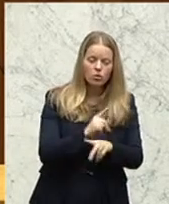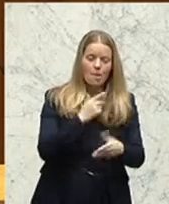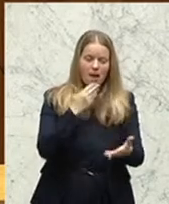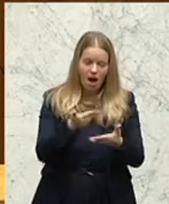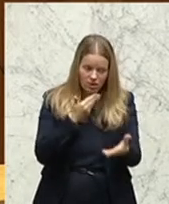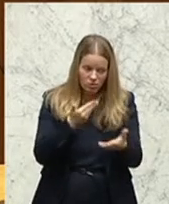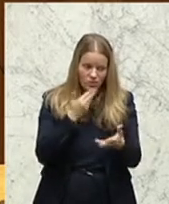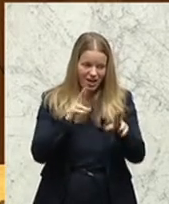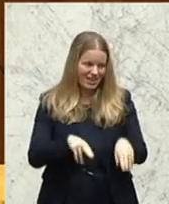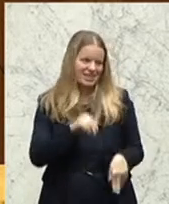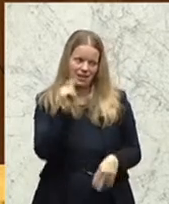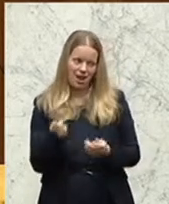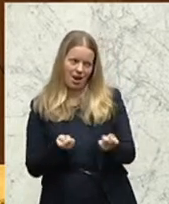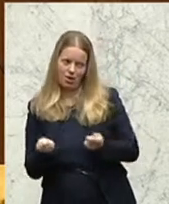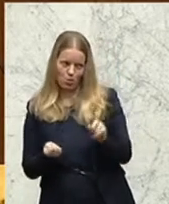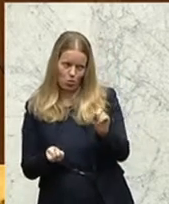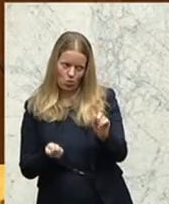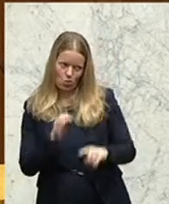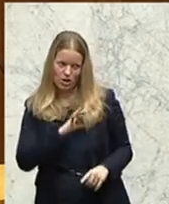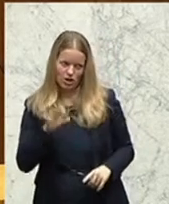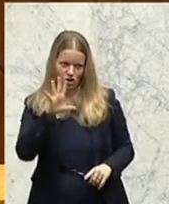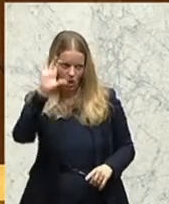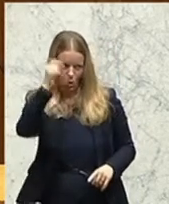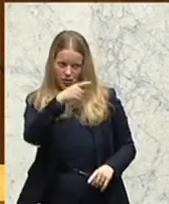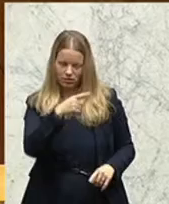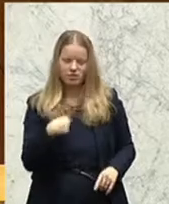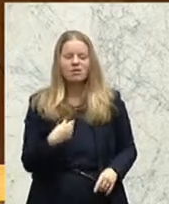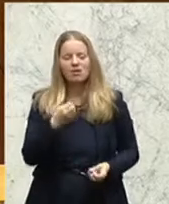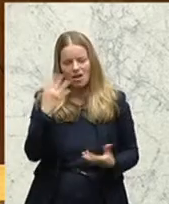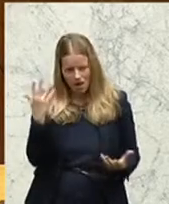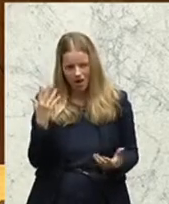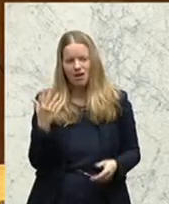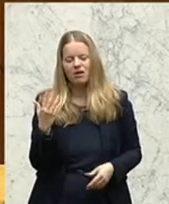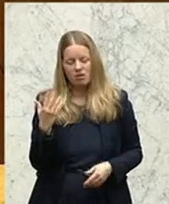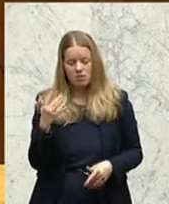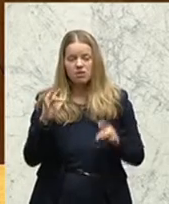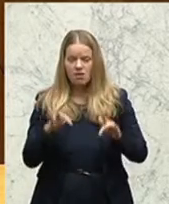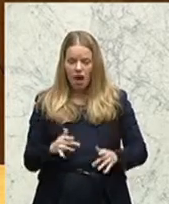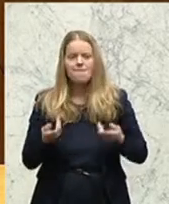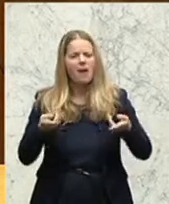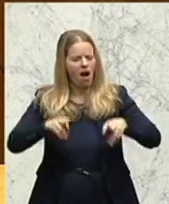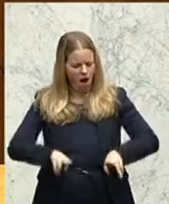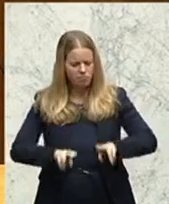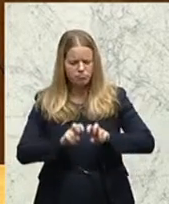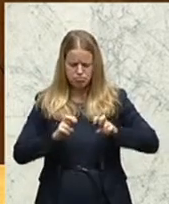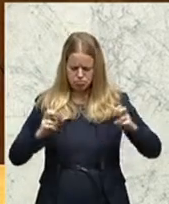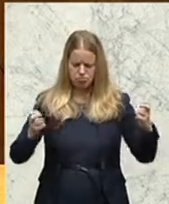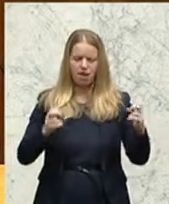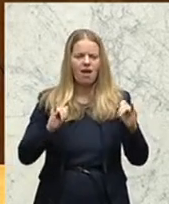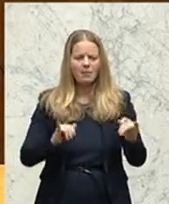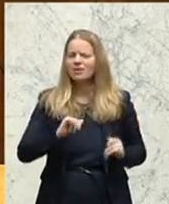nicht Lenkungsrecht, Herr Kollege Schellhorn. Es stimmt, es ist ein großzügig bemessener Beirat, aber es ist ein Beirat und